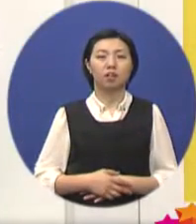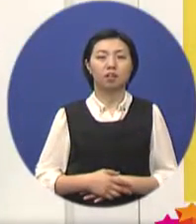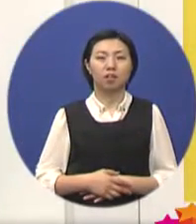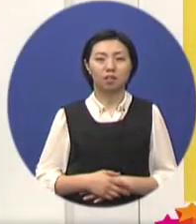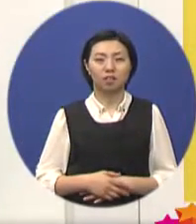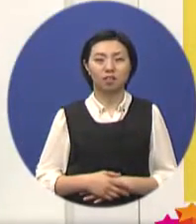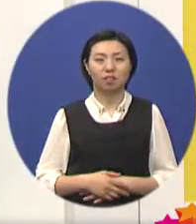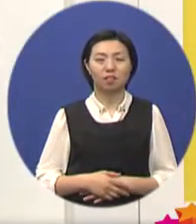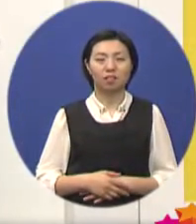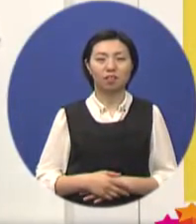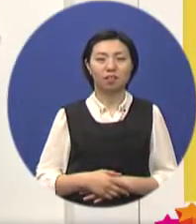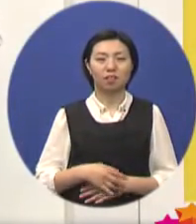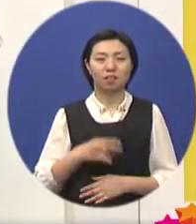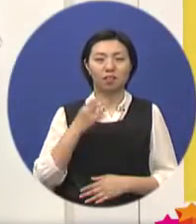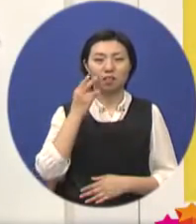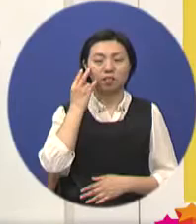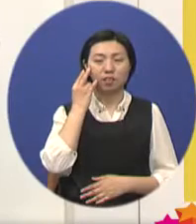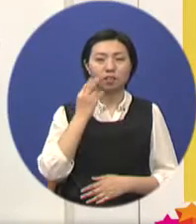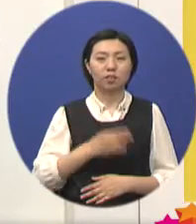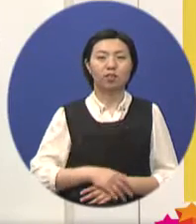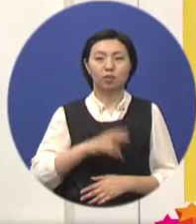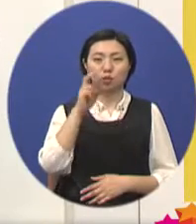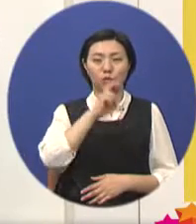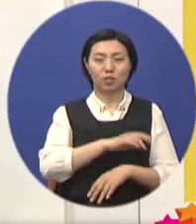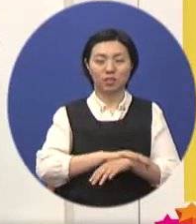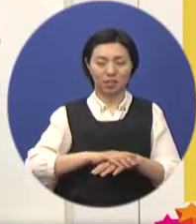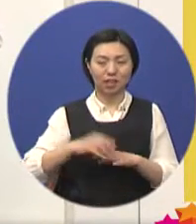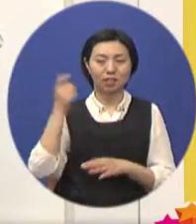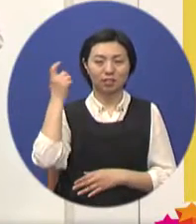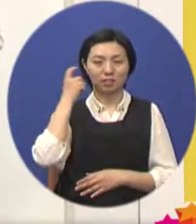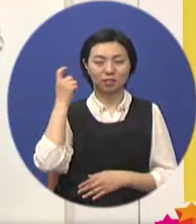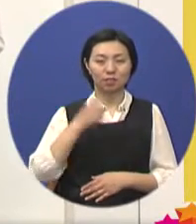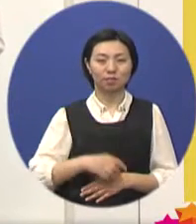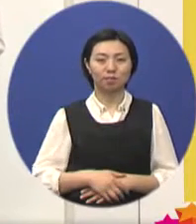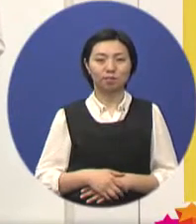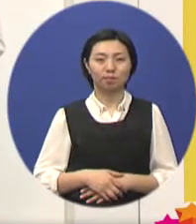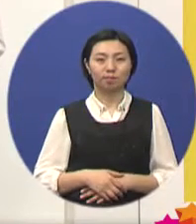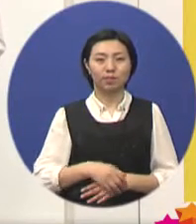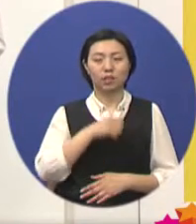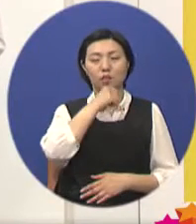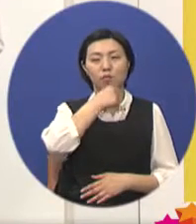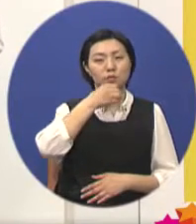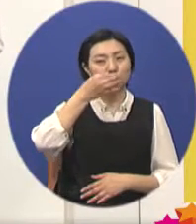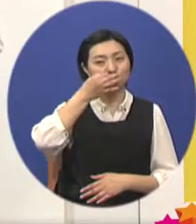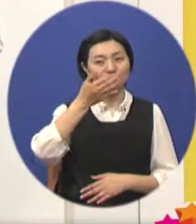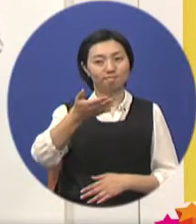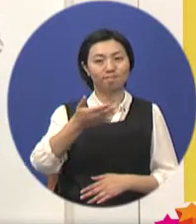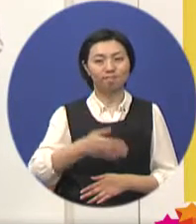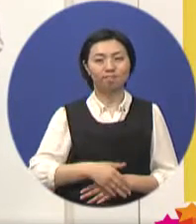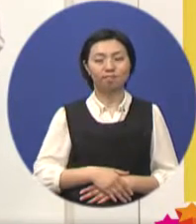네. 네. 노래 잘 들었습니다. 잘 부르셨습니다. 네. 네 점수 볼까요?